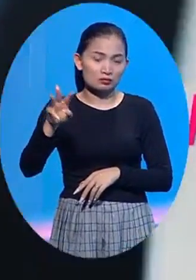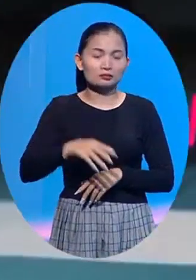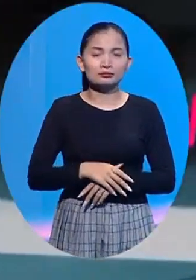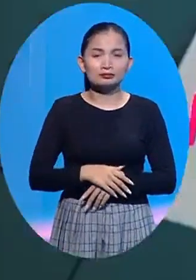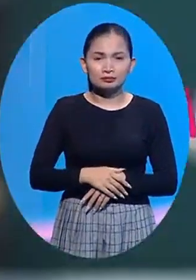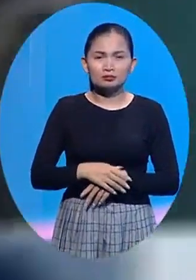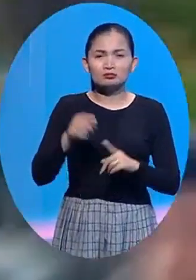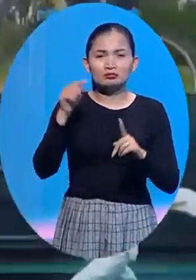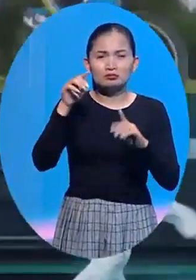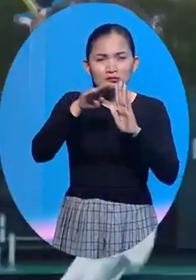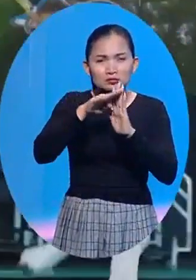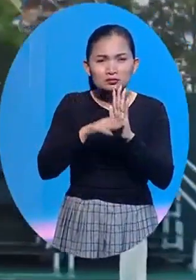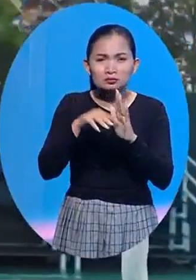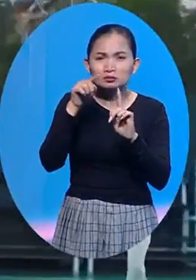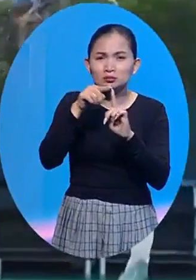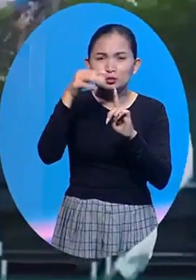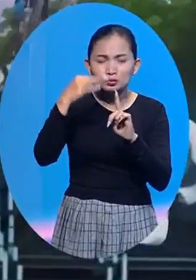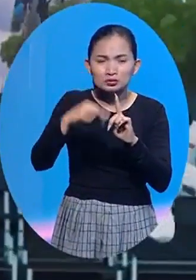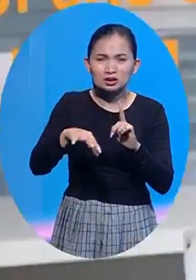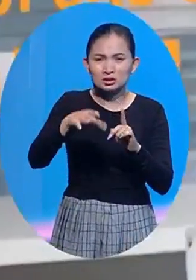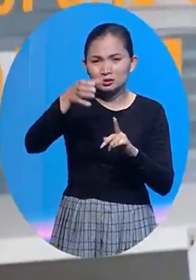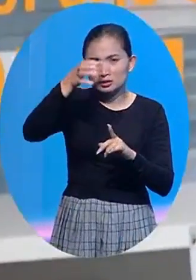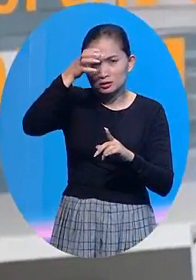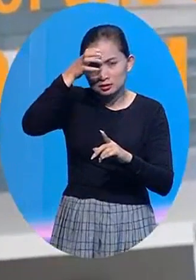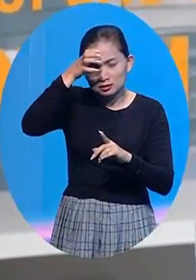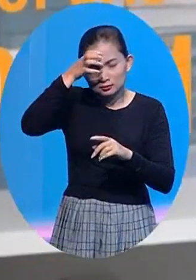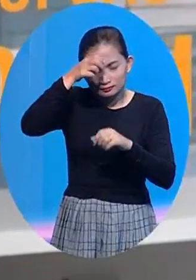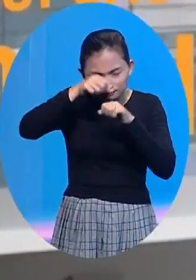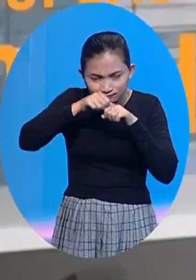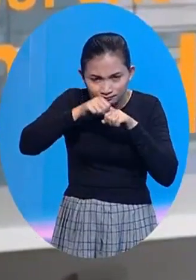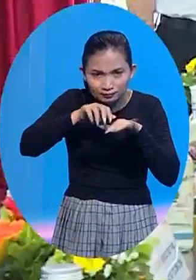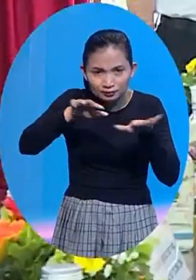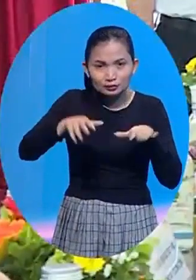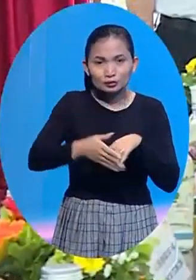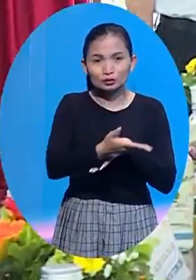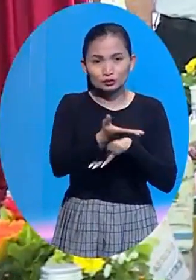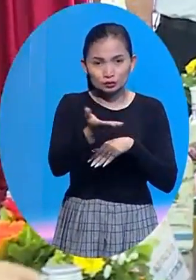kiến thức dinh dưỡng cho cộng đồng. Trước đó, đơn vị đã trao học bổng cho 20 sinh